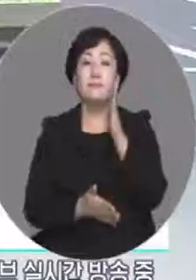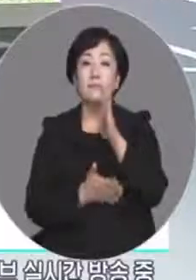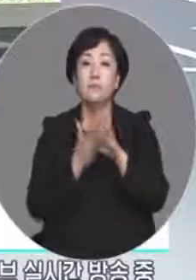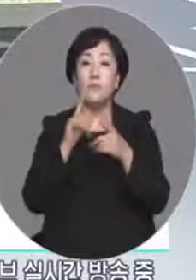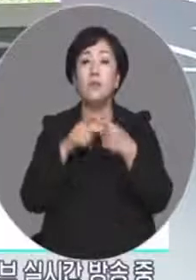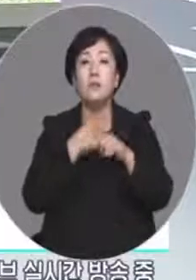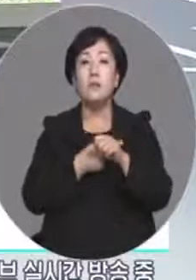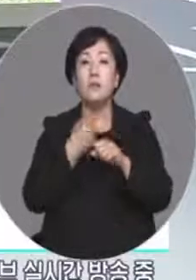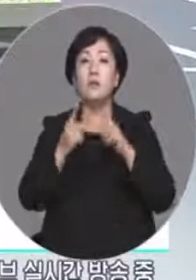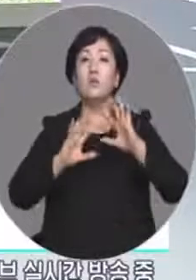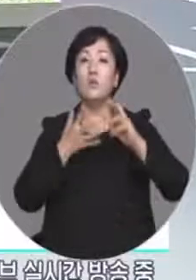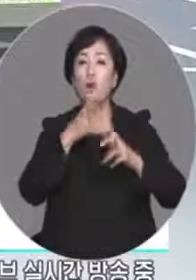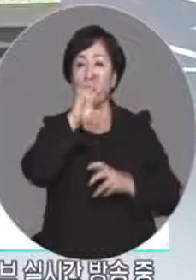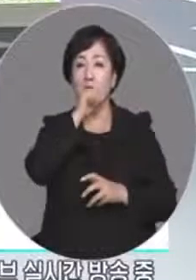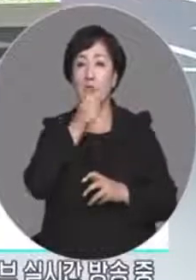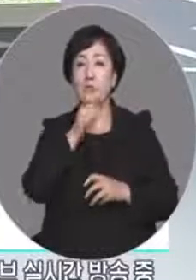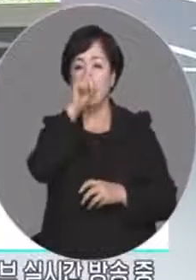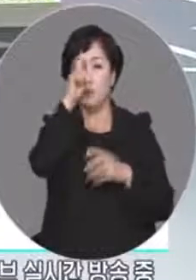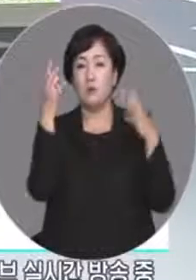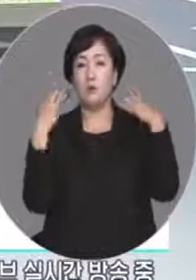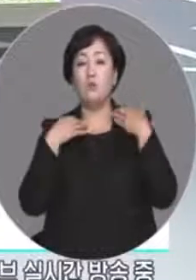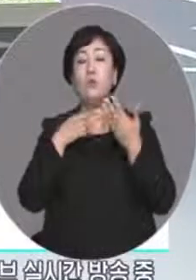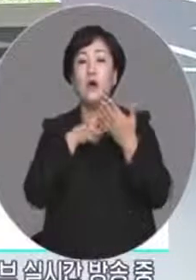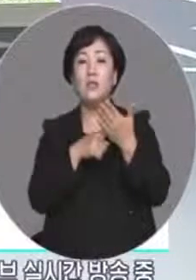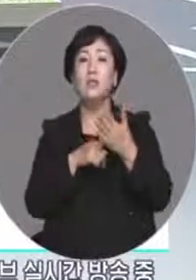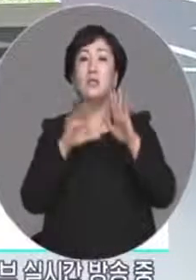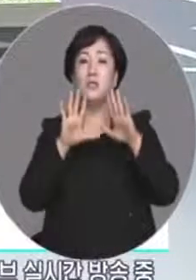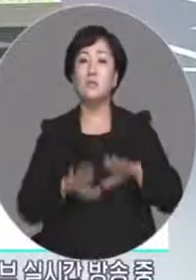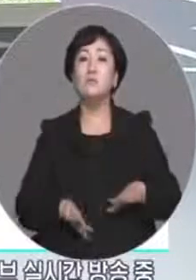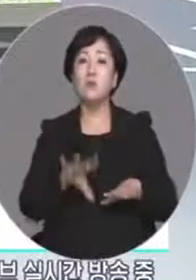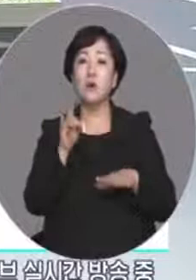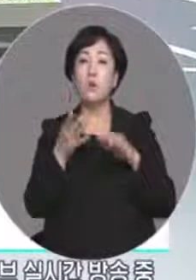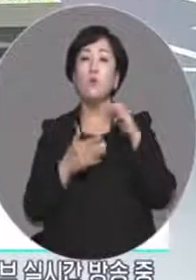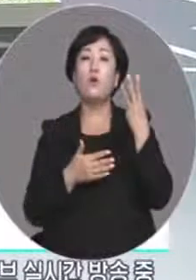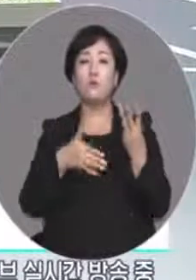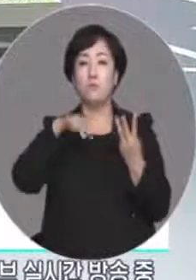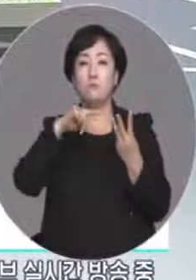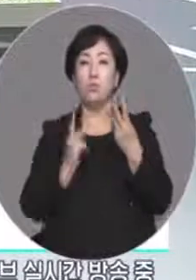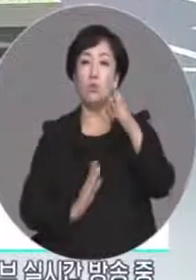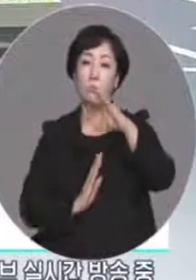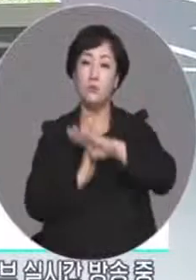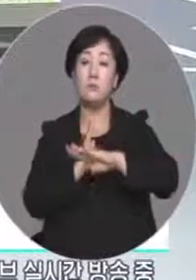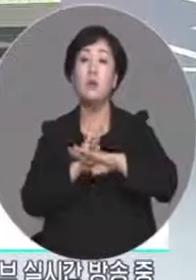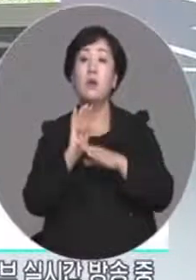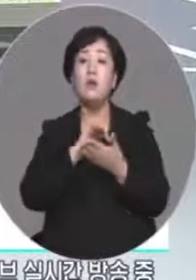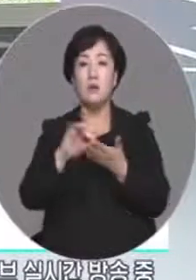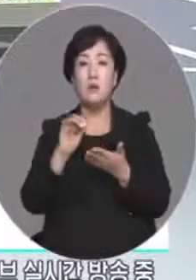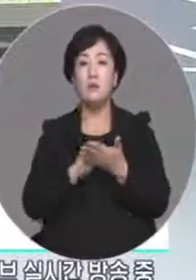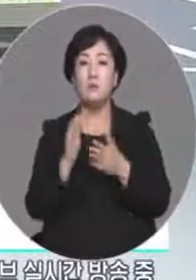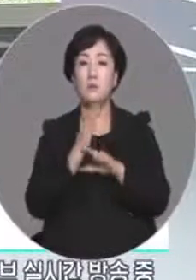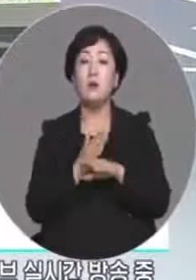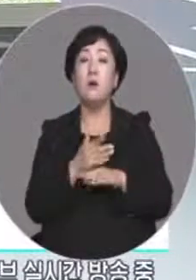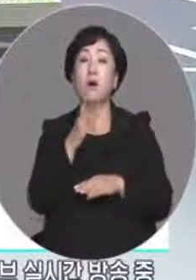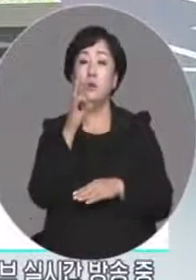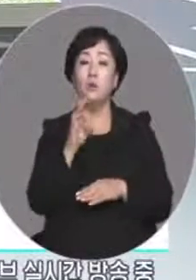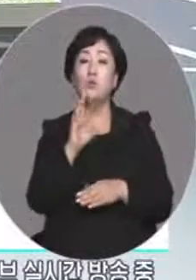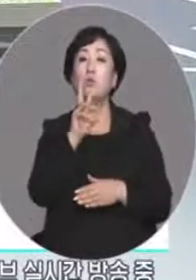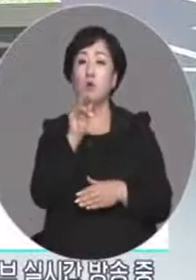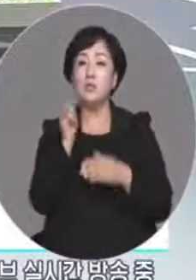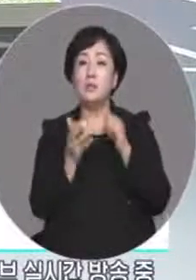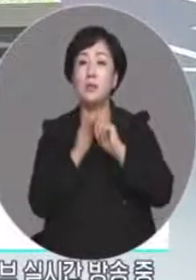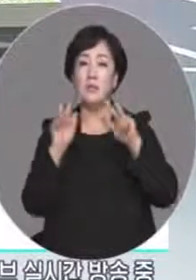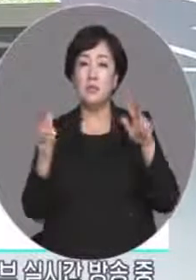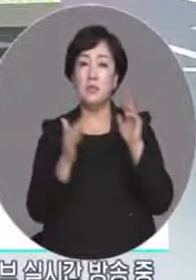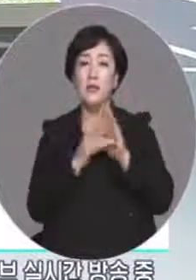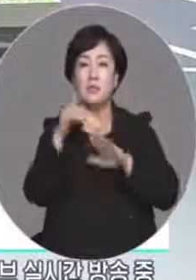울산시의 내년도 국가예산 정부안이 사상 처음으로 3조 원을 넘겼습니다. 액수도 액수지만